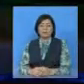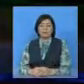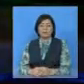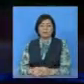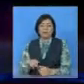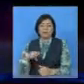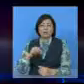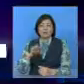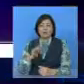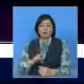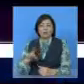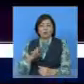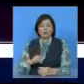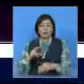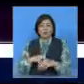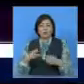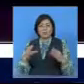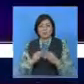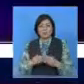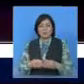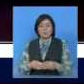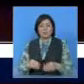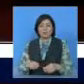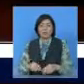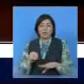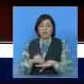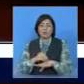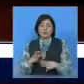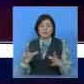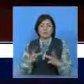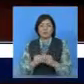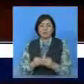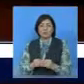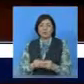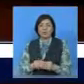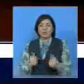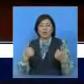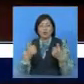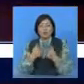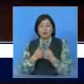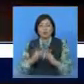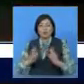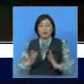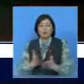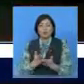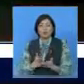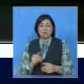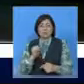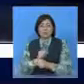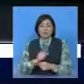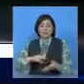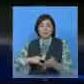Темір ауданы полиция бөлімі ауданымыздың әкімшілігімен біріккен түрде жол көлік оқиғасының алдын алу мақсатында жүргізушілерді